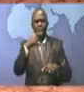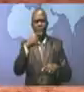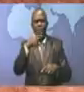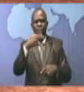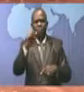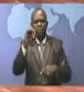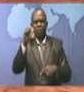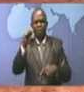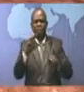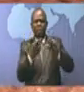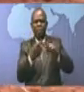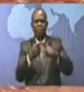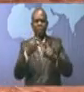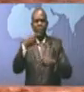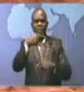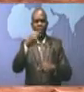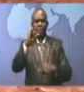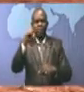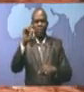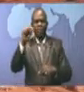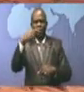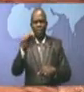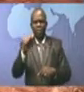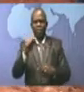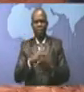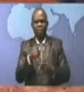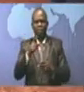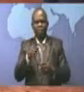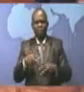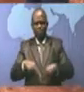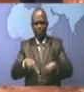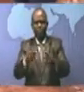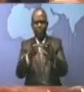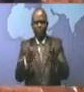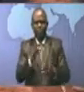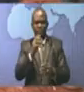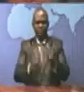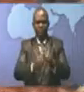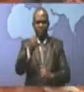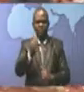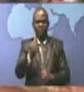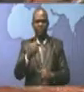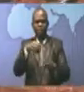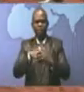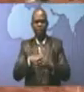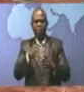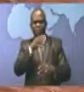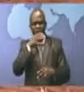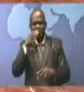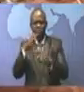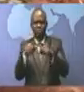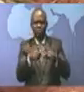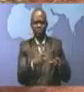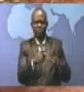Sur ces collines, les courbes de niveau ont été tracées sur une superficie de 5 hectares. Et ce sont des propriétés